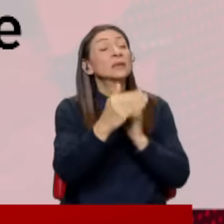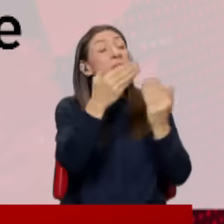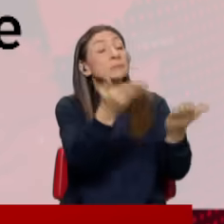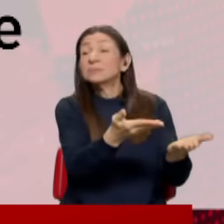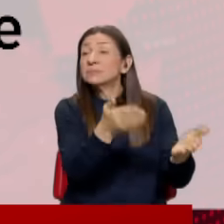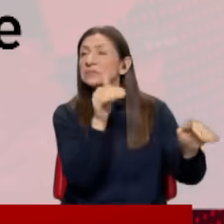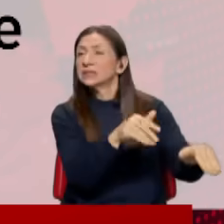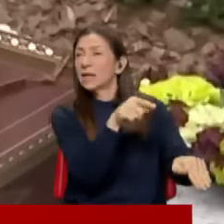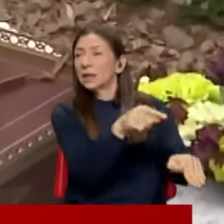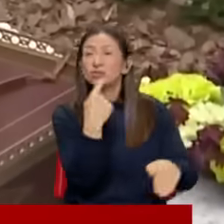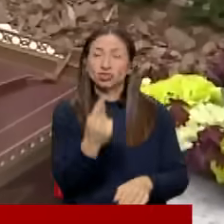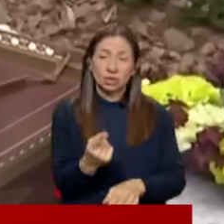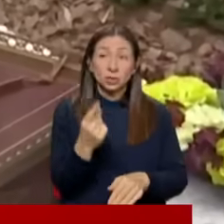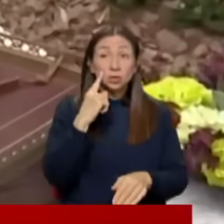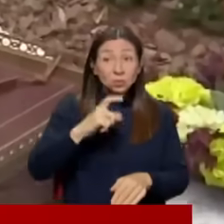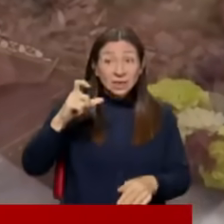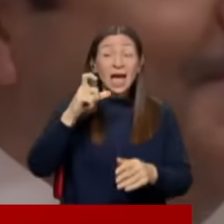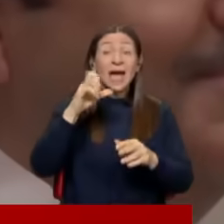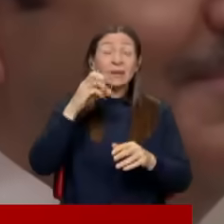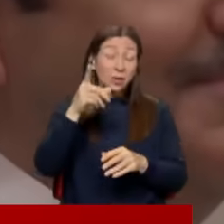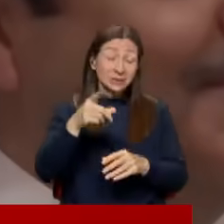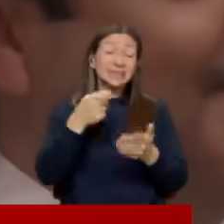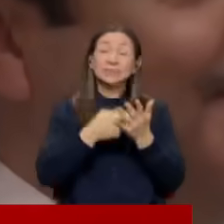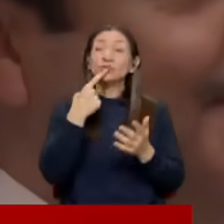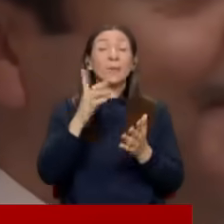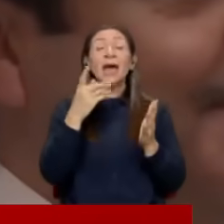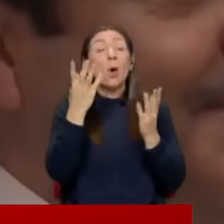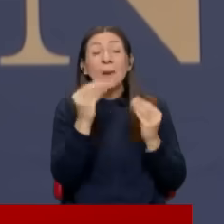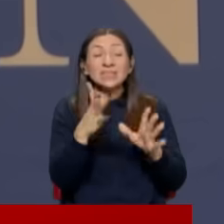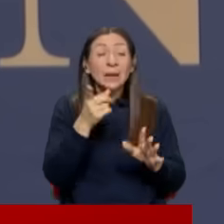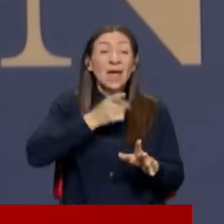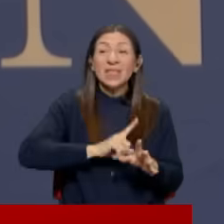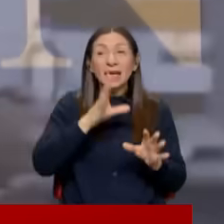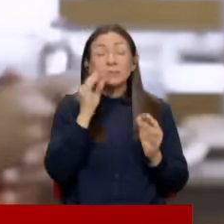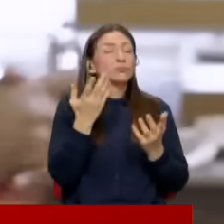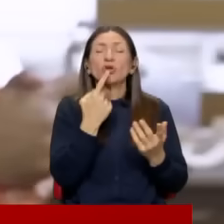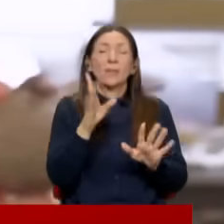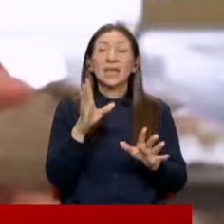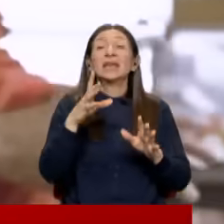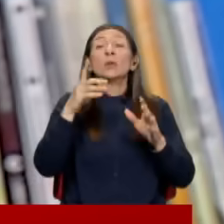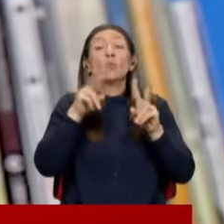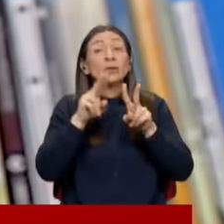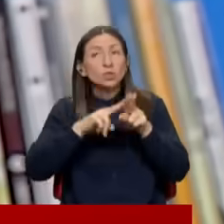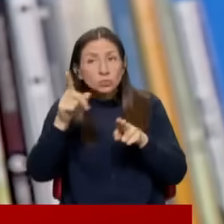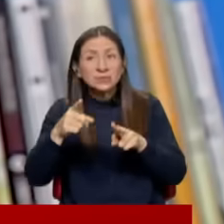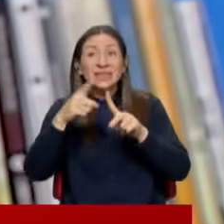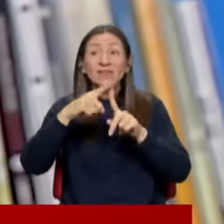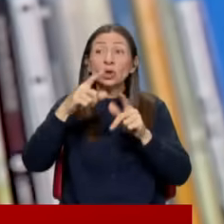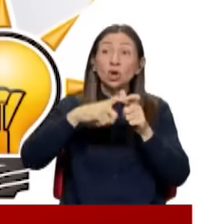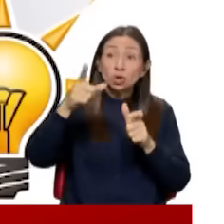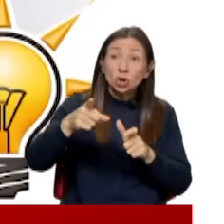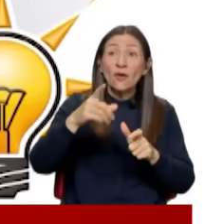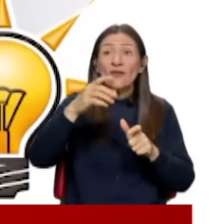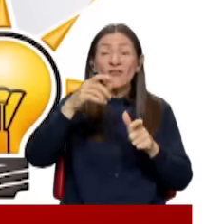çıkıp destek isteyeceğiz. Cumhurbaşkanı Erdoğan isim vermedi. Olası adaylarla ilgili bir ipucu da Murat Kurum, Selçuk Bayraktar, Tevfik Göksu'nun